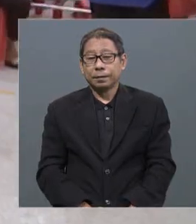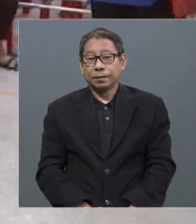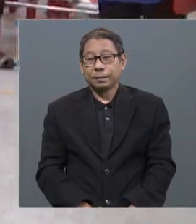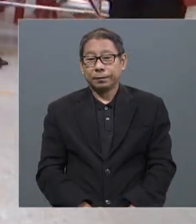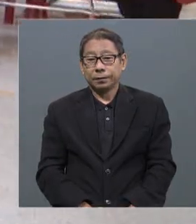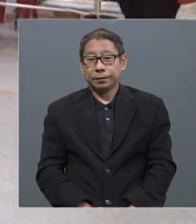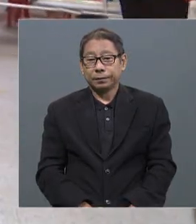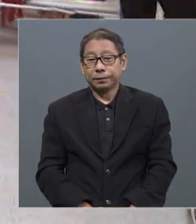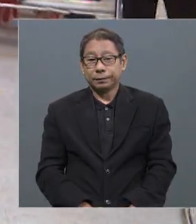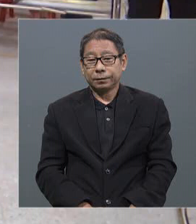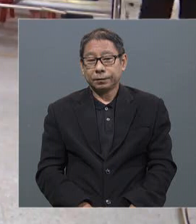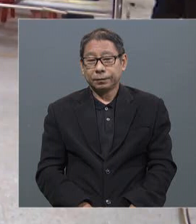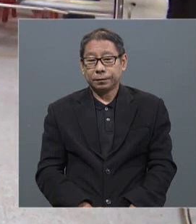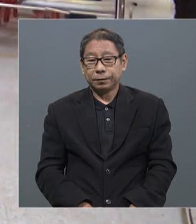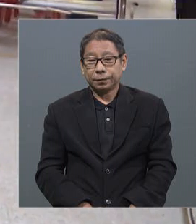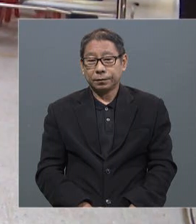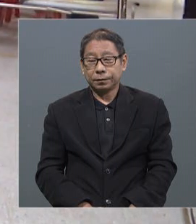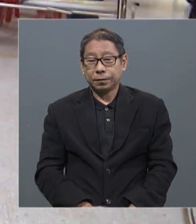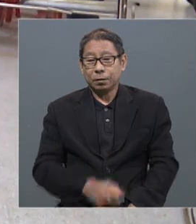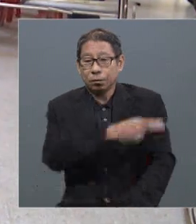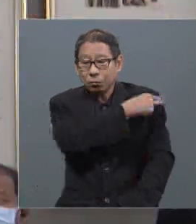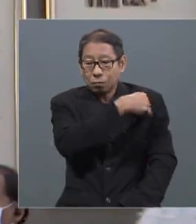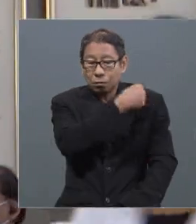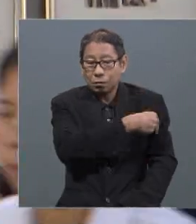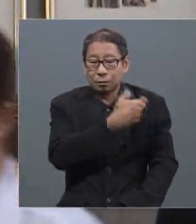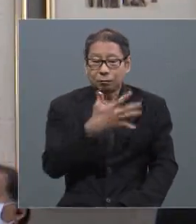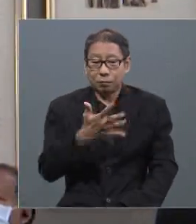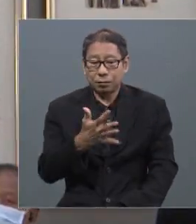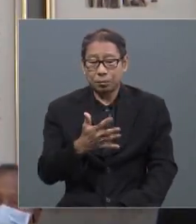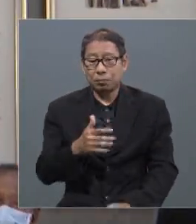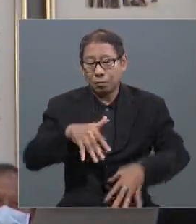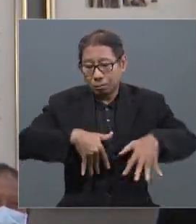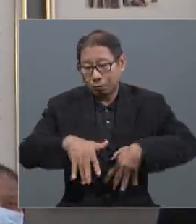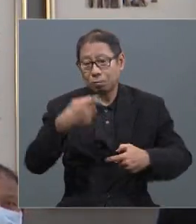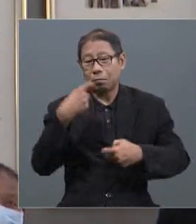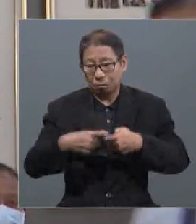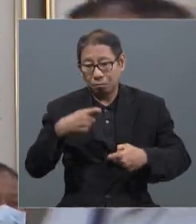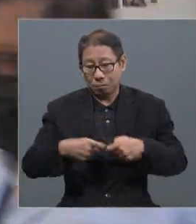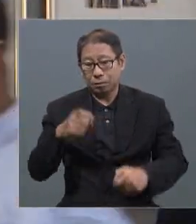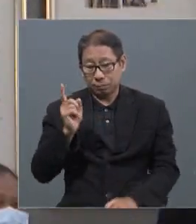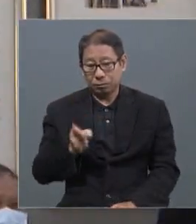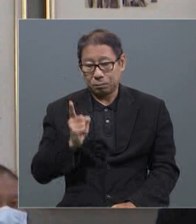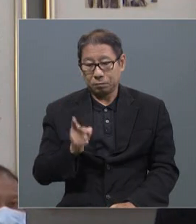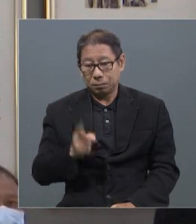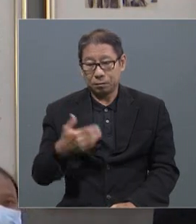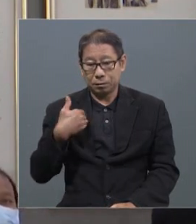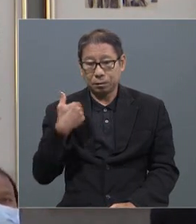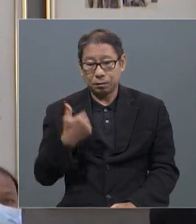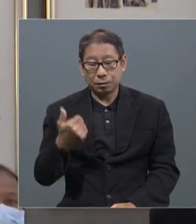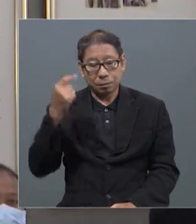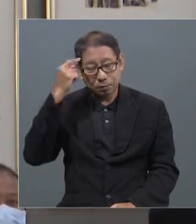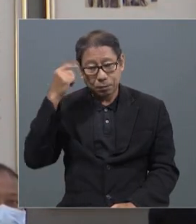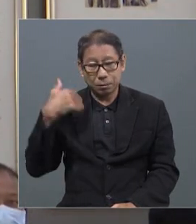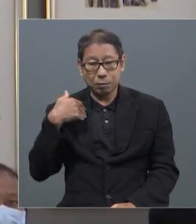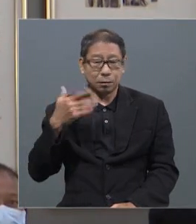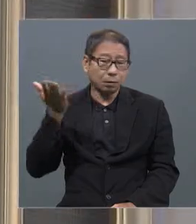าลนะลำบากประชาชนไม่รู้จะไปรักษาที่ไหนความลำบากมันเกิดขึ้นแน่นอนครับยืมบกธงชาติตอนนั้นผม